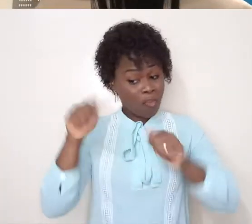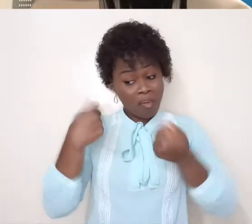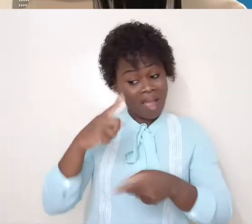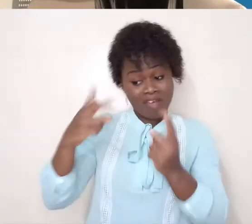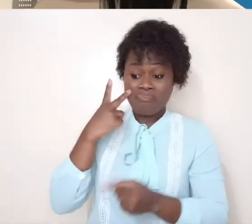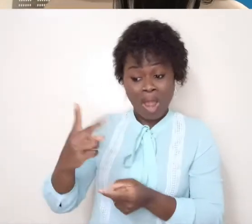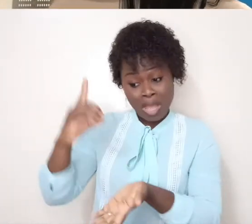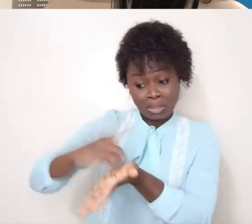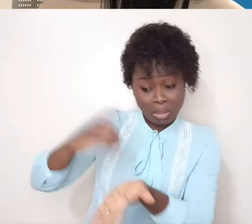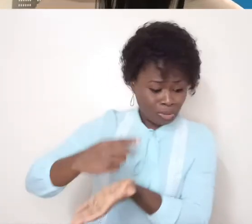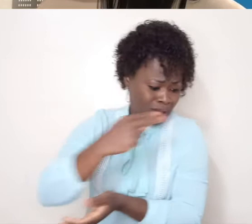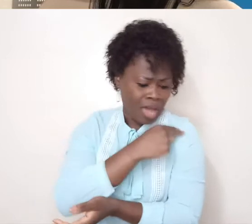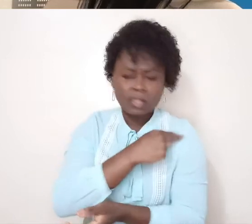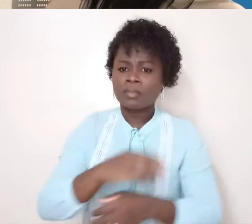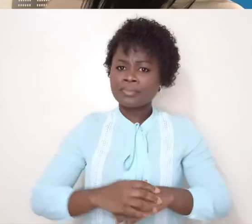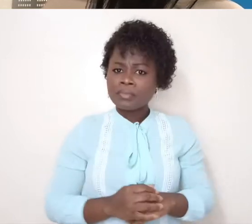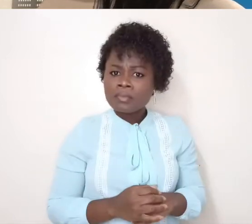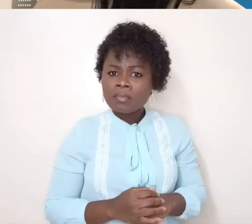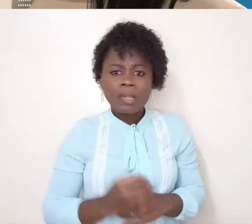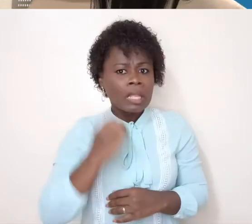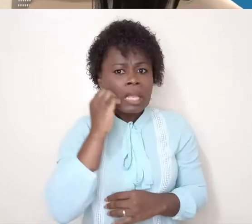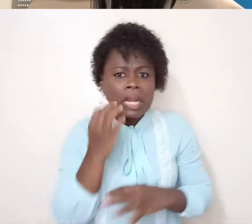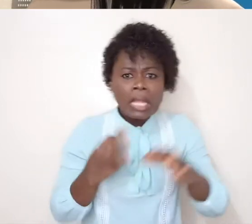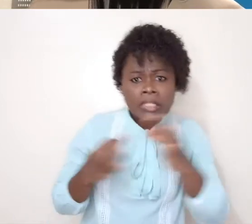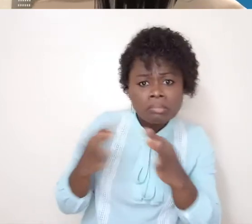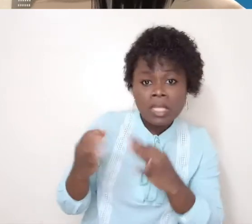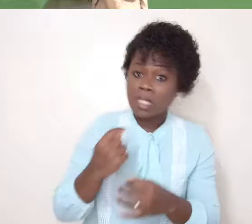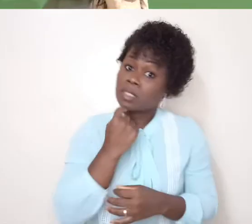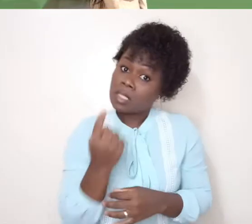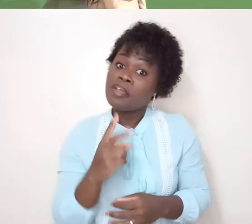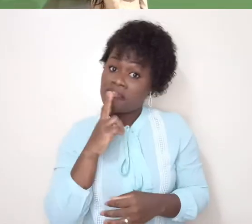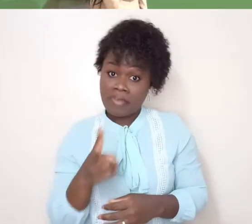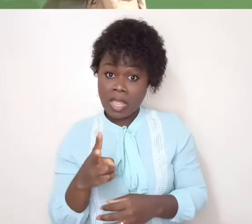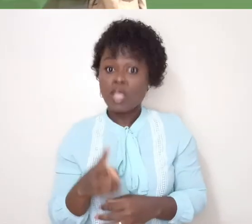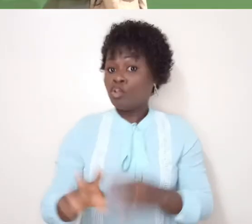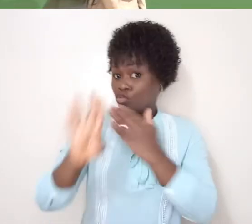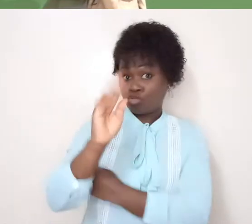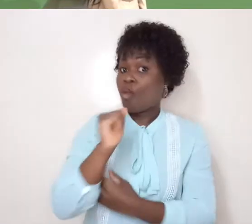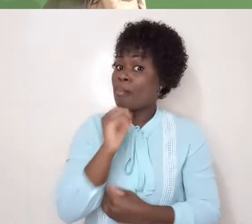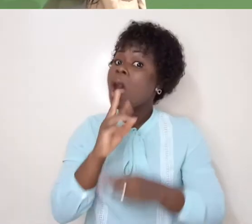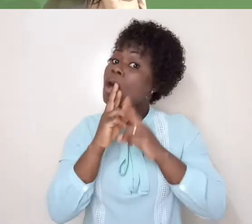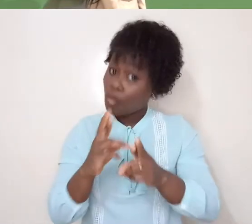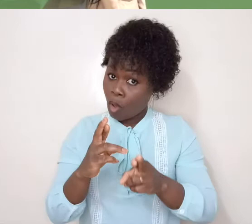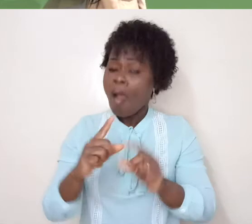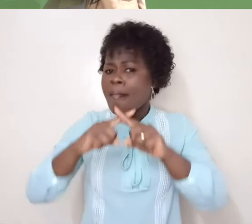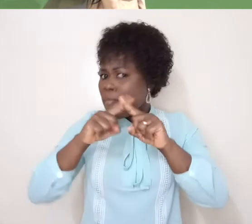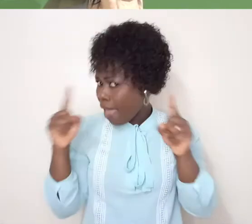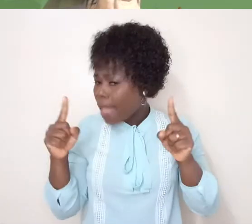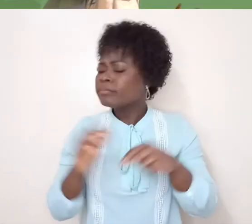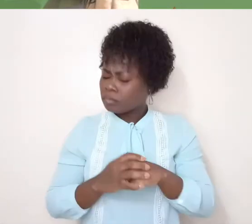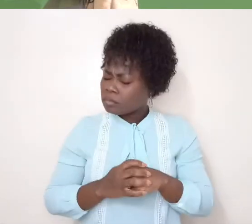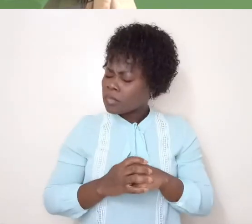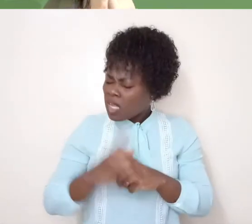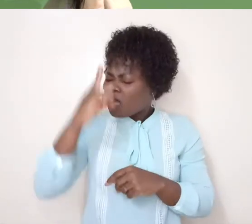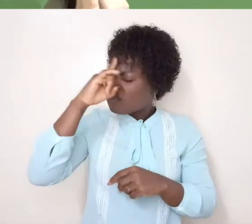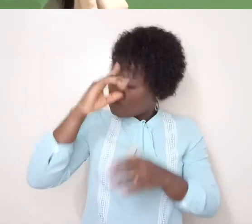pas les moyens de le payer. Elle termine son explication en ajoutant que Dieu n'a pas encore répondu à ses prières. Mais elle a la